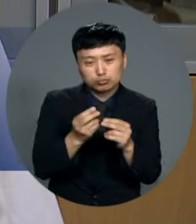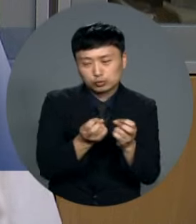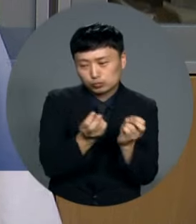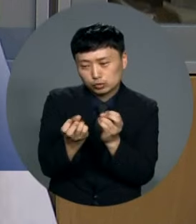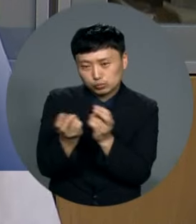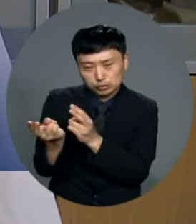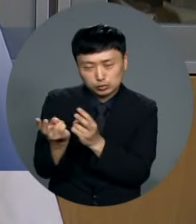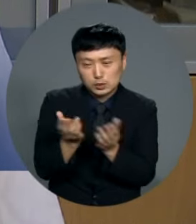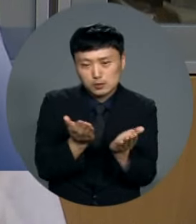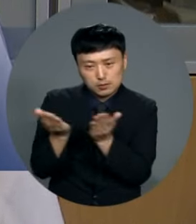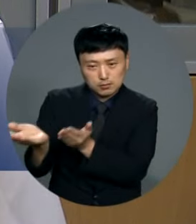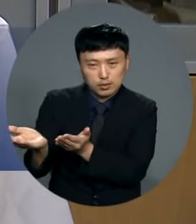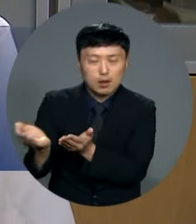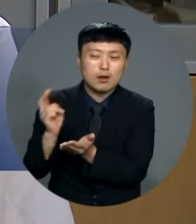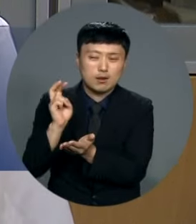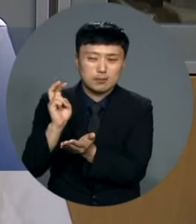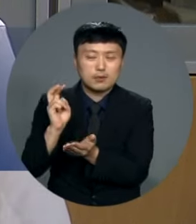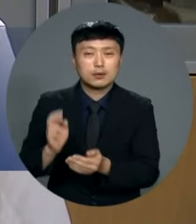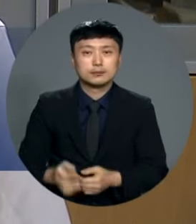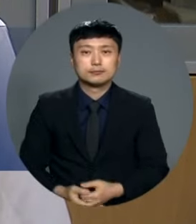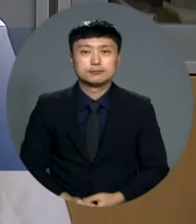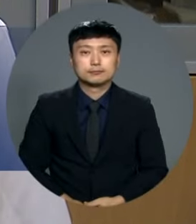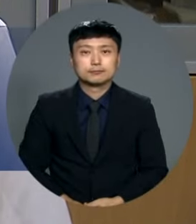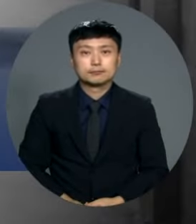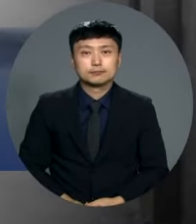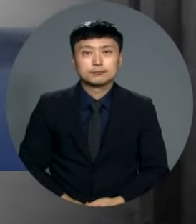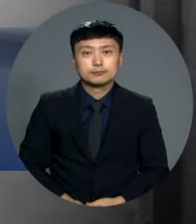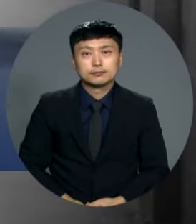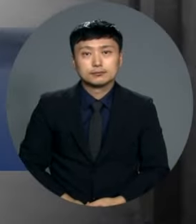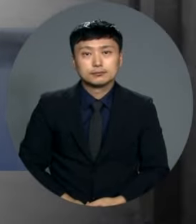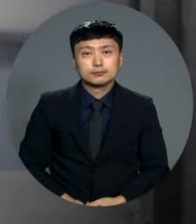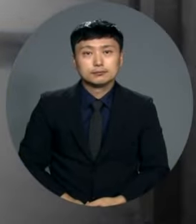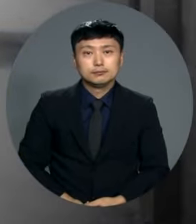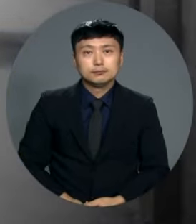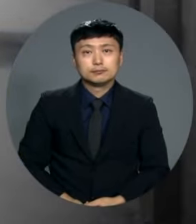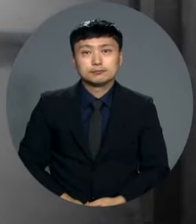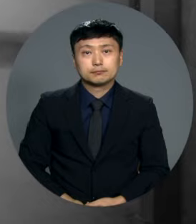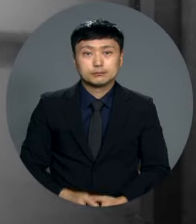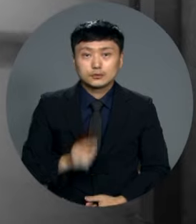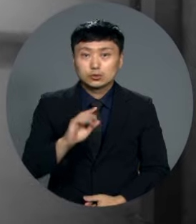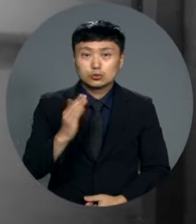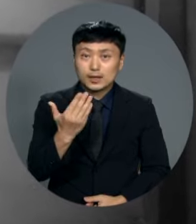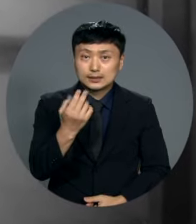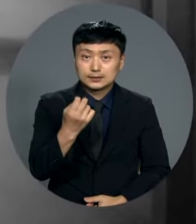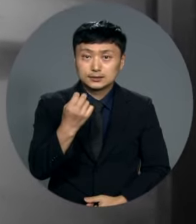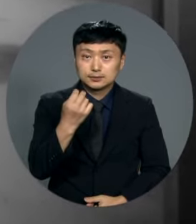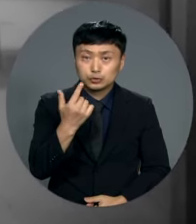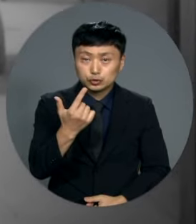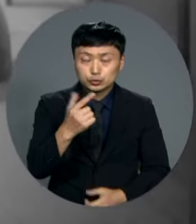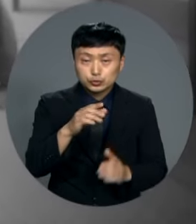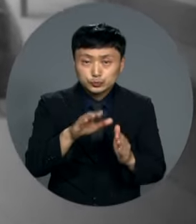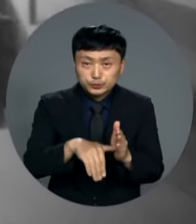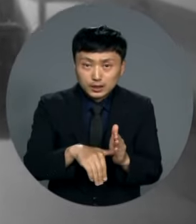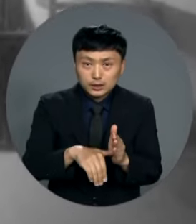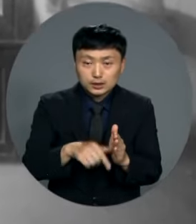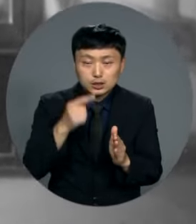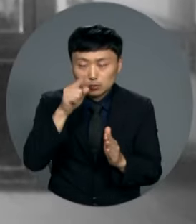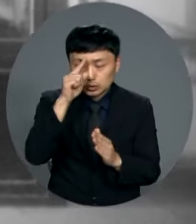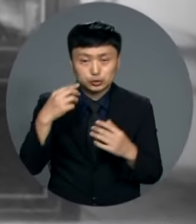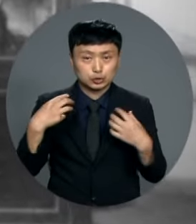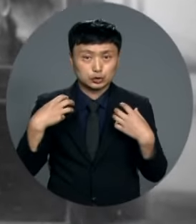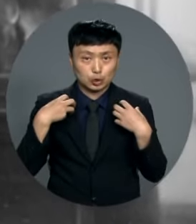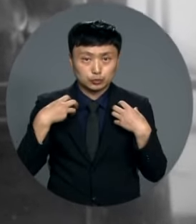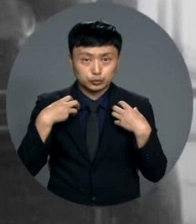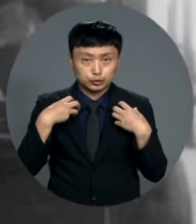가능성이 있다라고 추정까지 가능하게 하는 대목이죠 1926년 당시 총독부 박물관